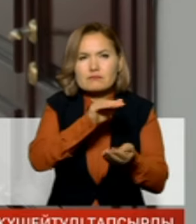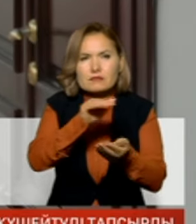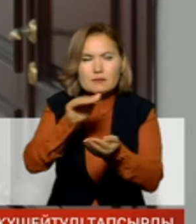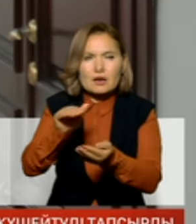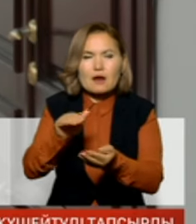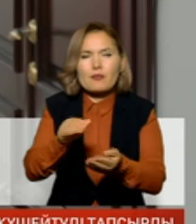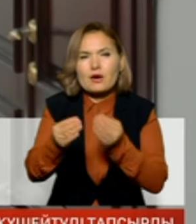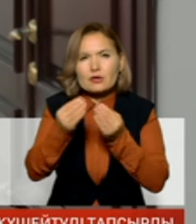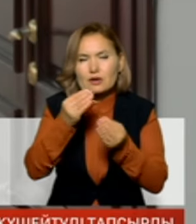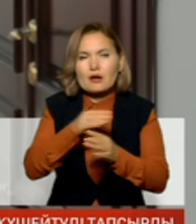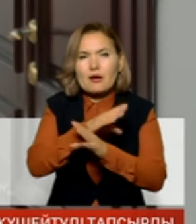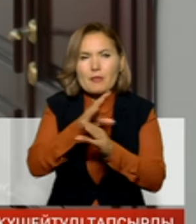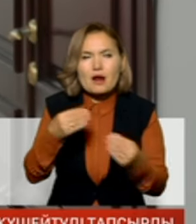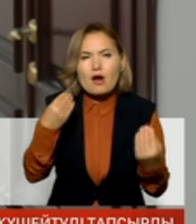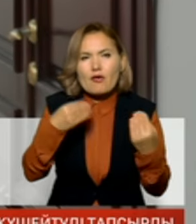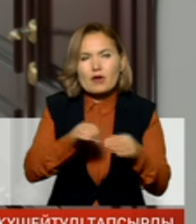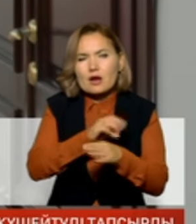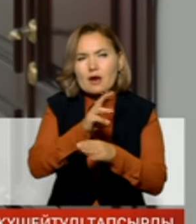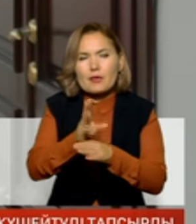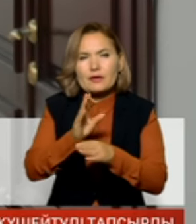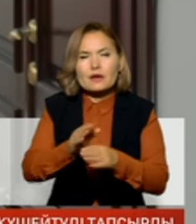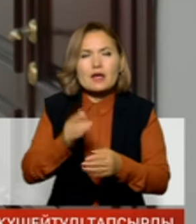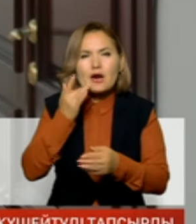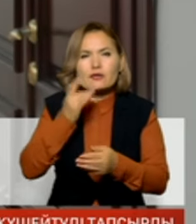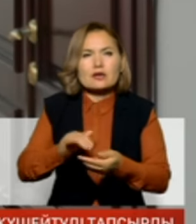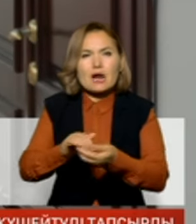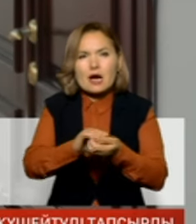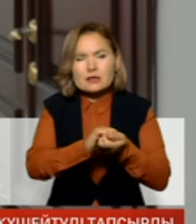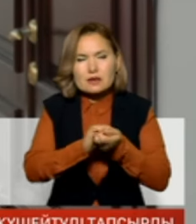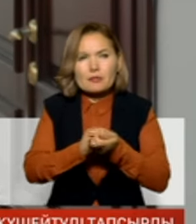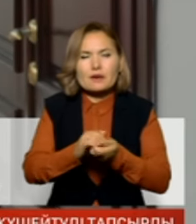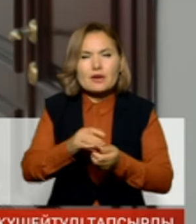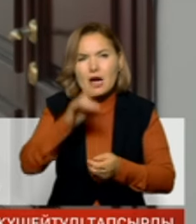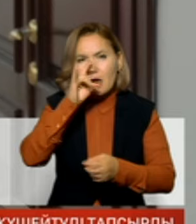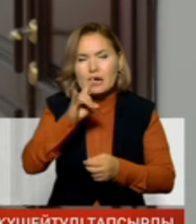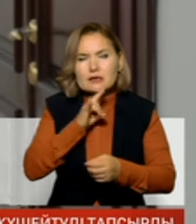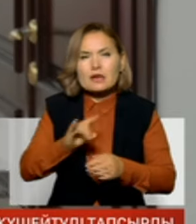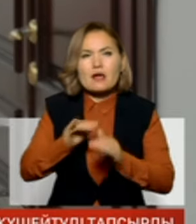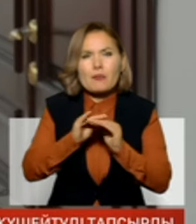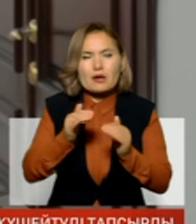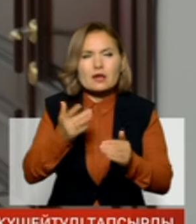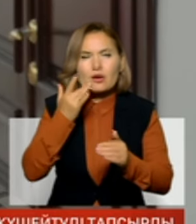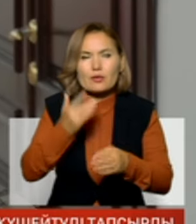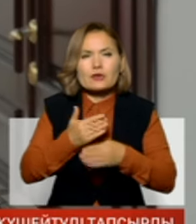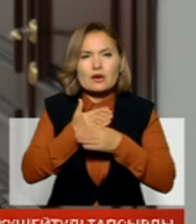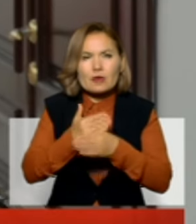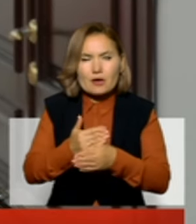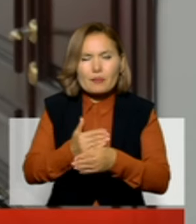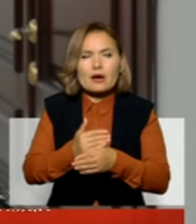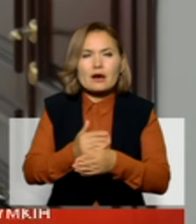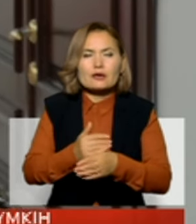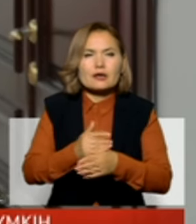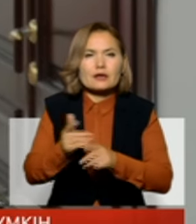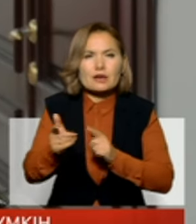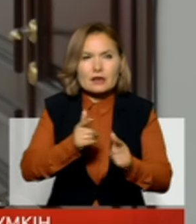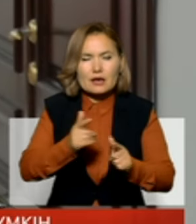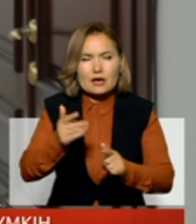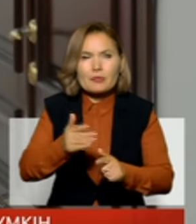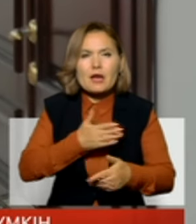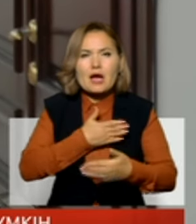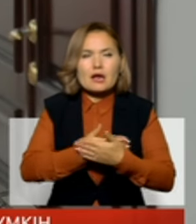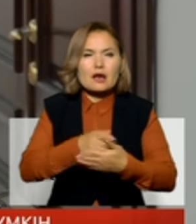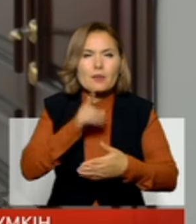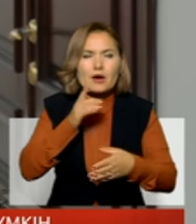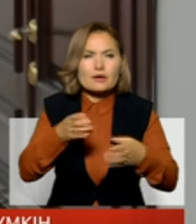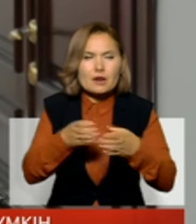жалғасады, тоқтамайды, себебі ассамблея әрқашанда отандастарымызға көмекке келуге дайын. Еріктілер